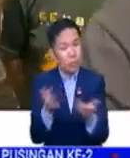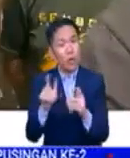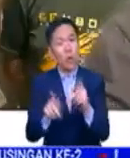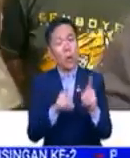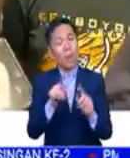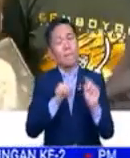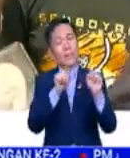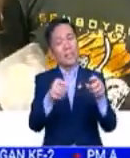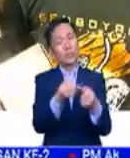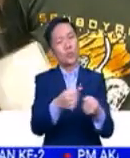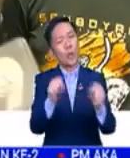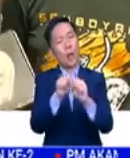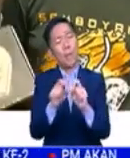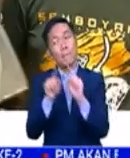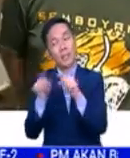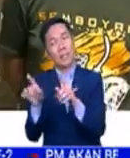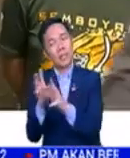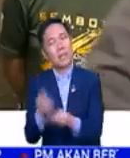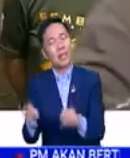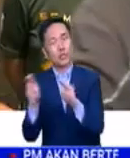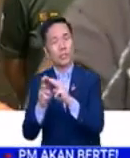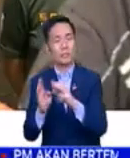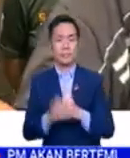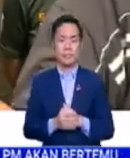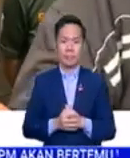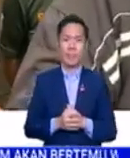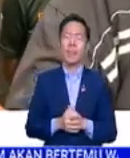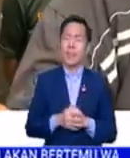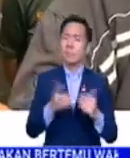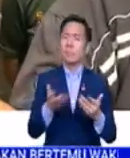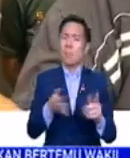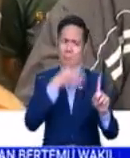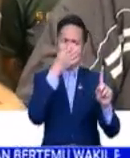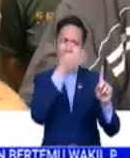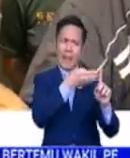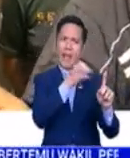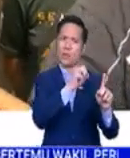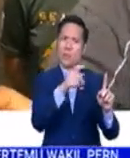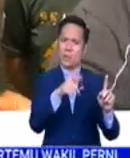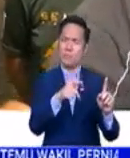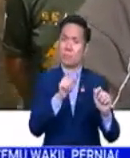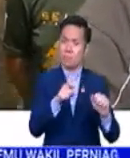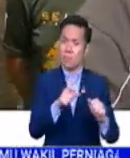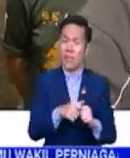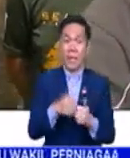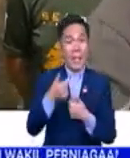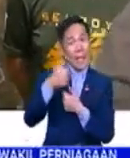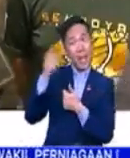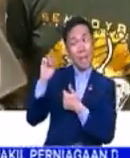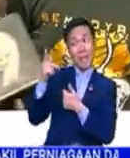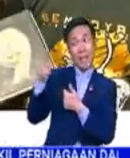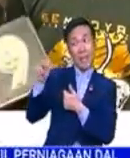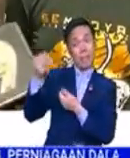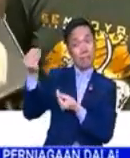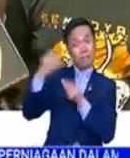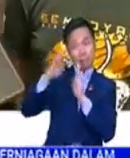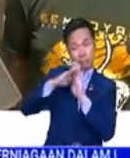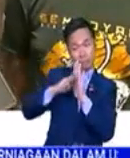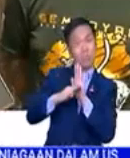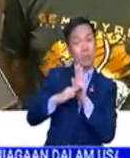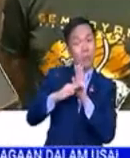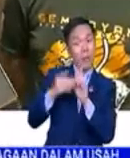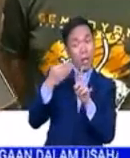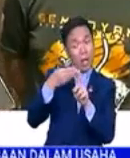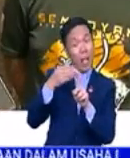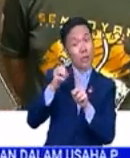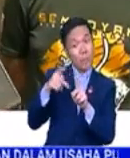Kita juga sanggup untuk memenuhi ataupun mematuhi SOP daripada MKN dengan